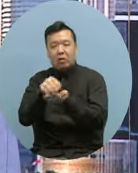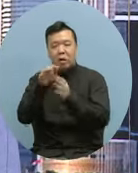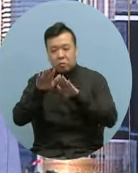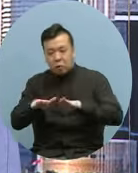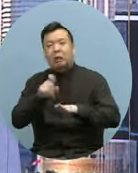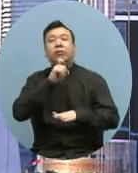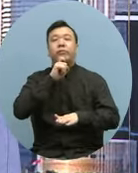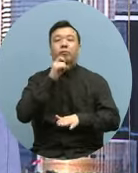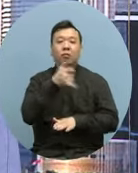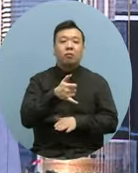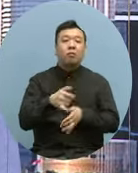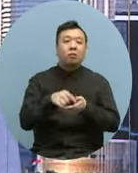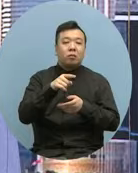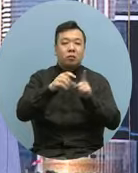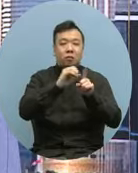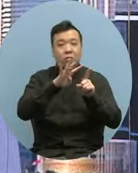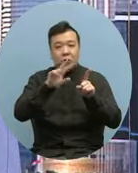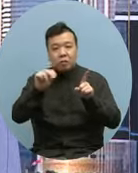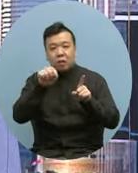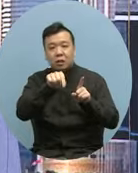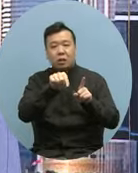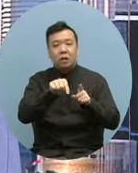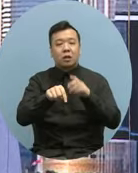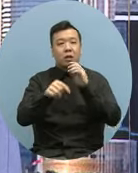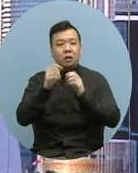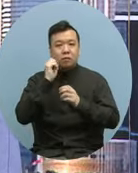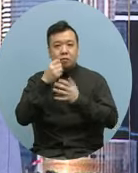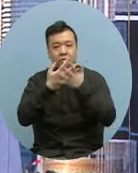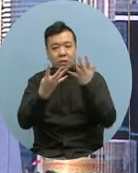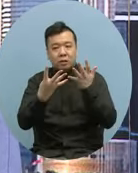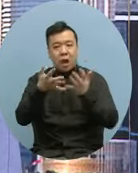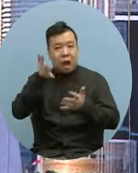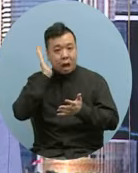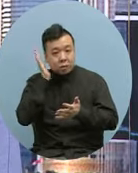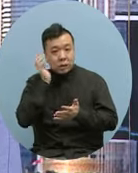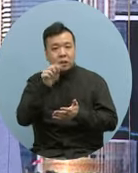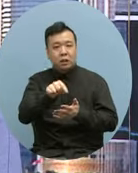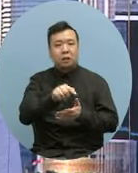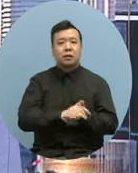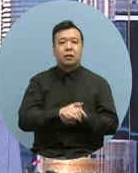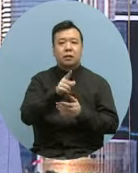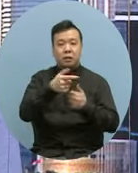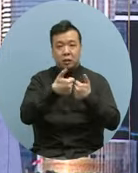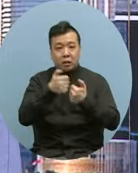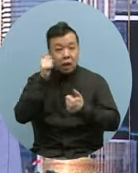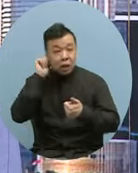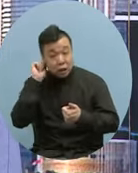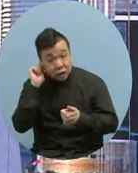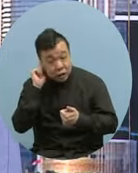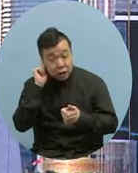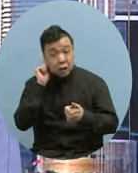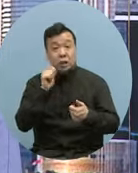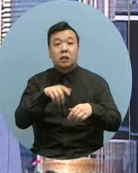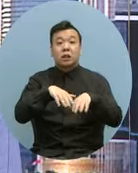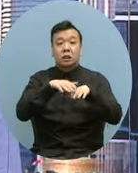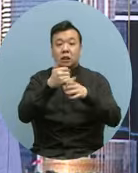樣。咁1047咧就係54歲男士啦。咁佢就係同嗰個